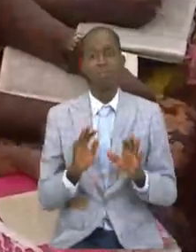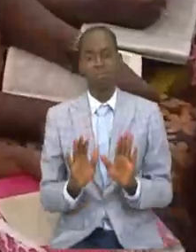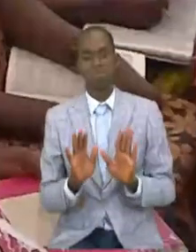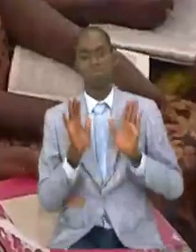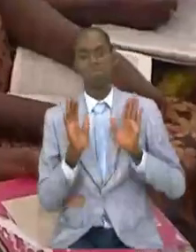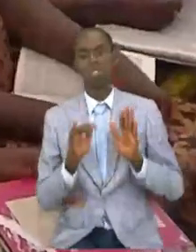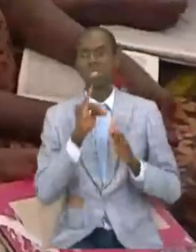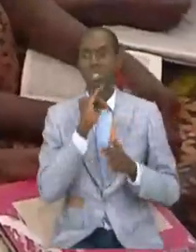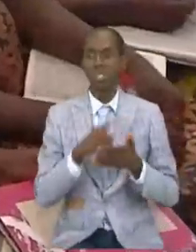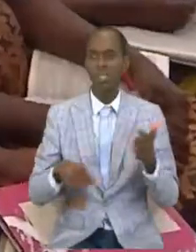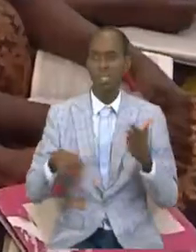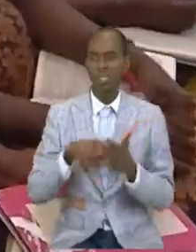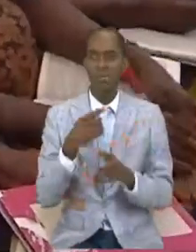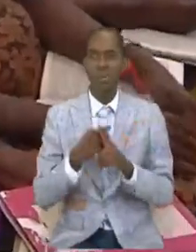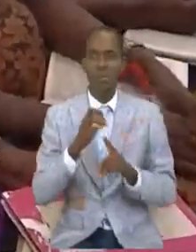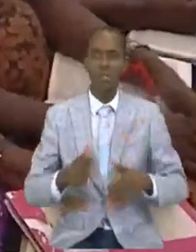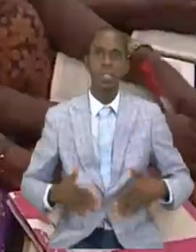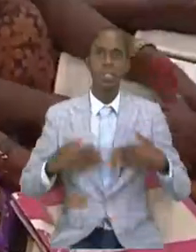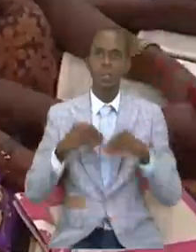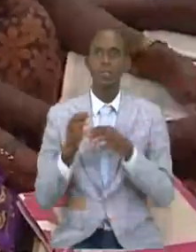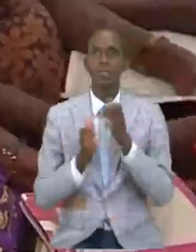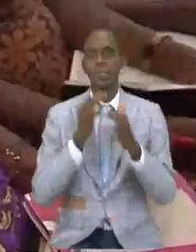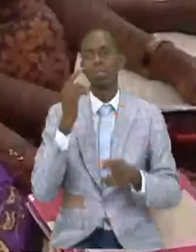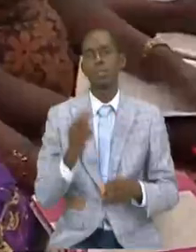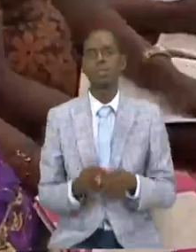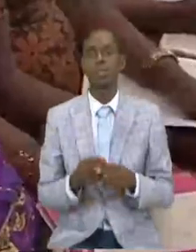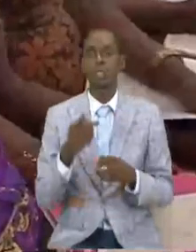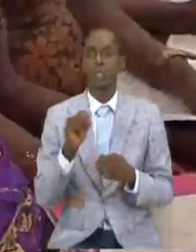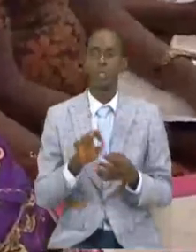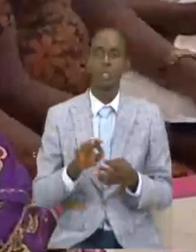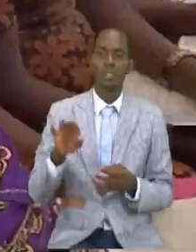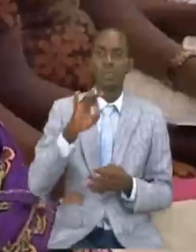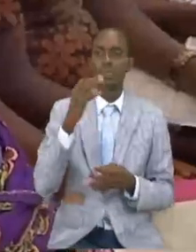crainte est annulé de votre vie.